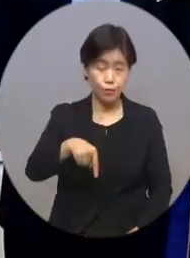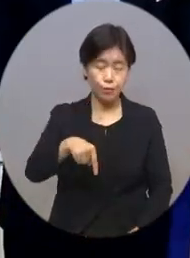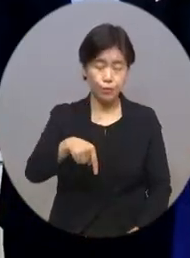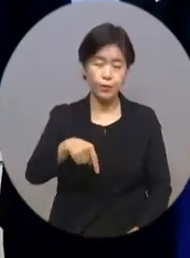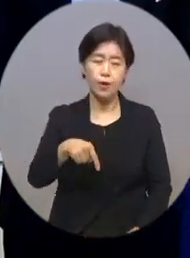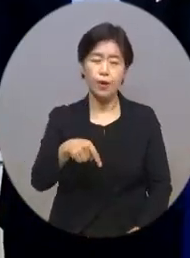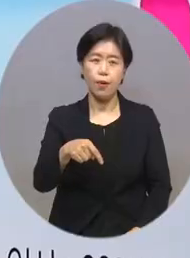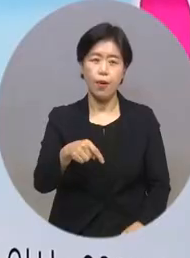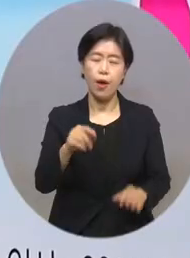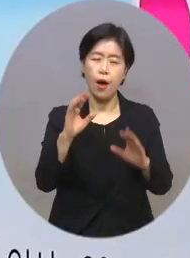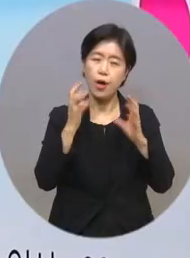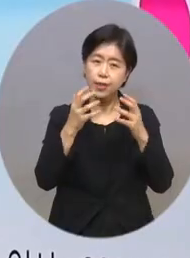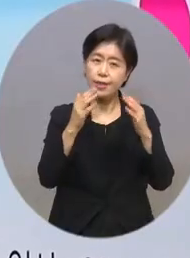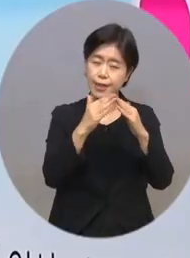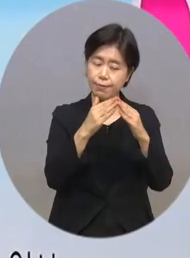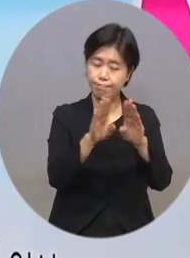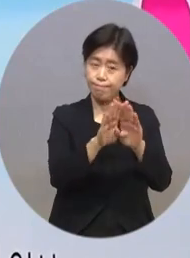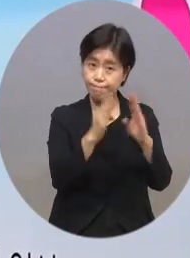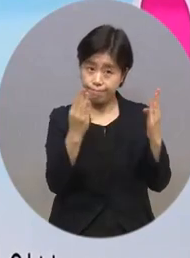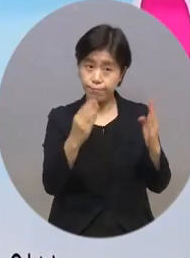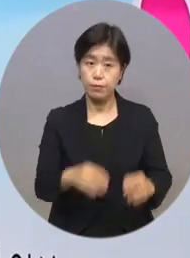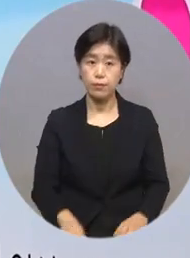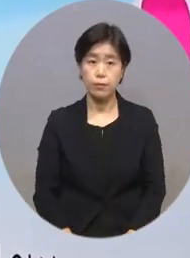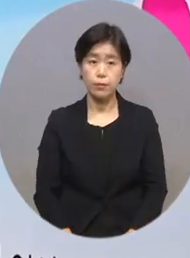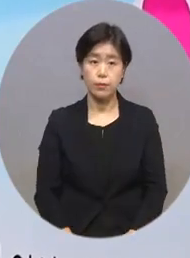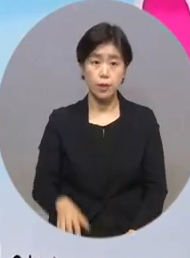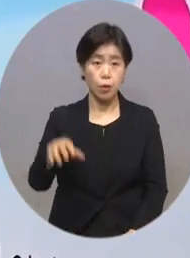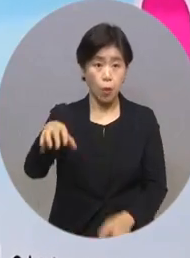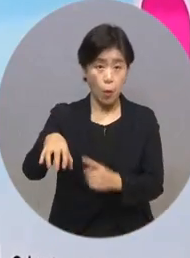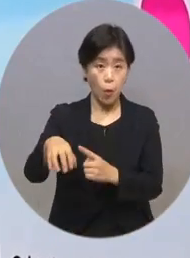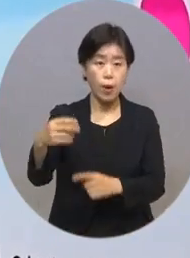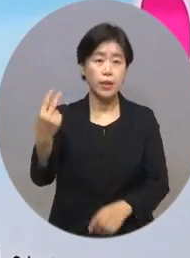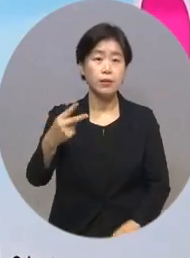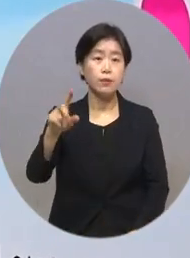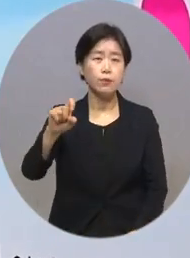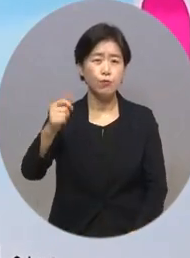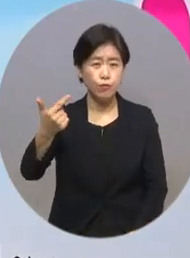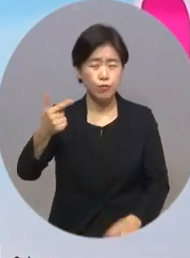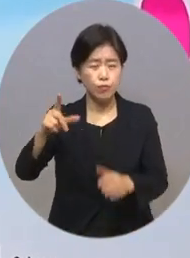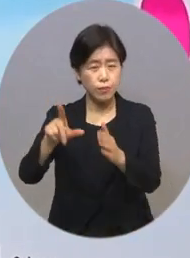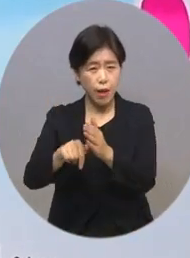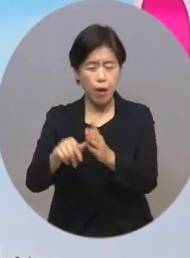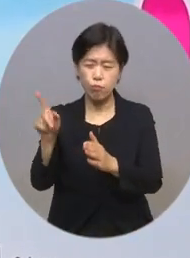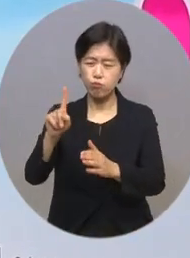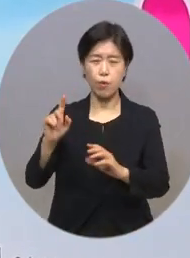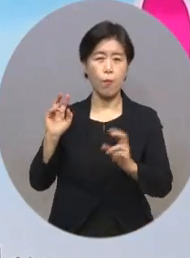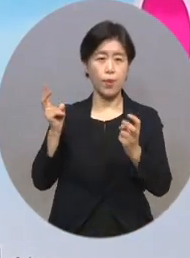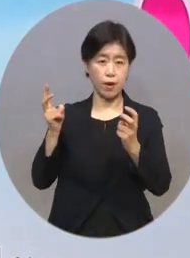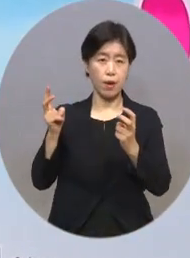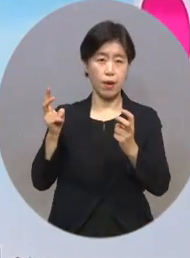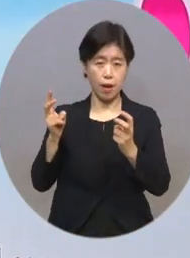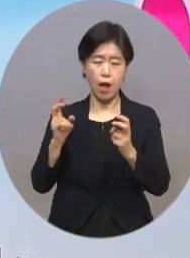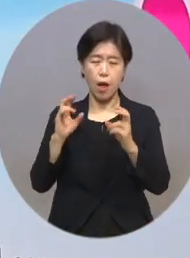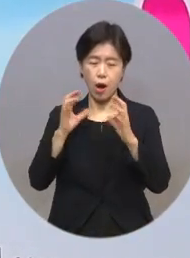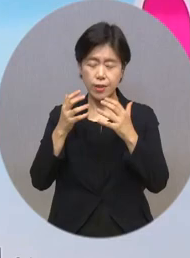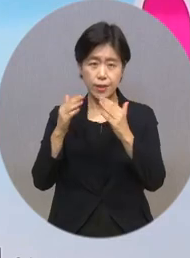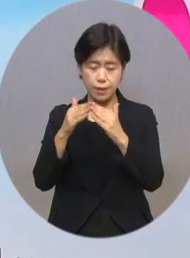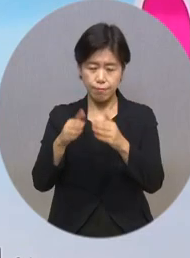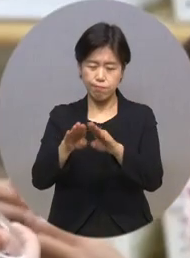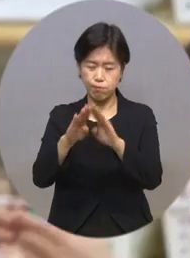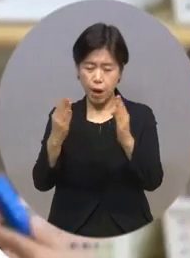문을 열었습니다 당초 이 지역에는 지난 2016년 도 뭐 업체에서 개원한 어린이집이 있었지만